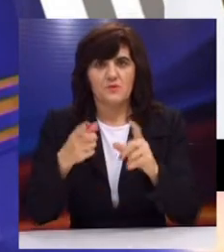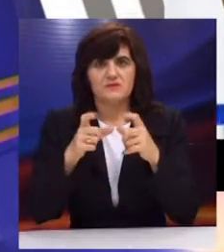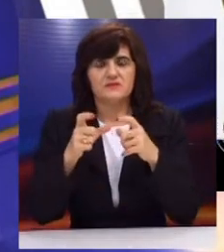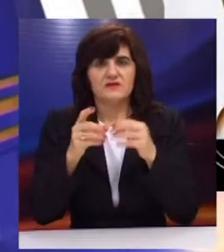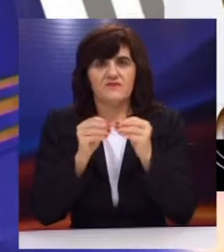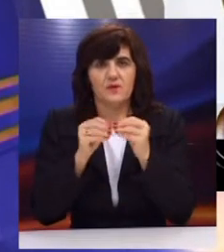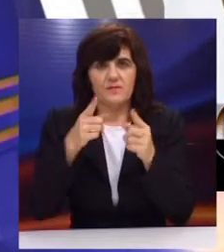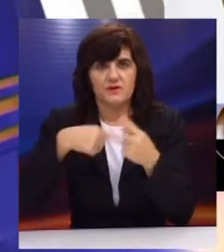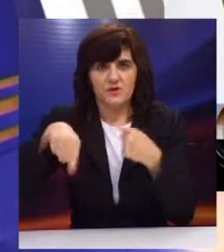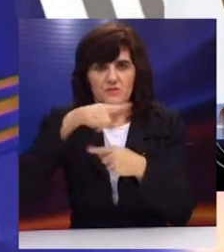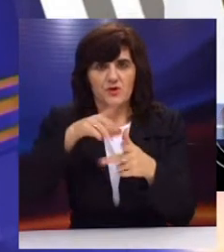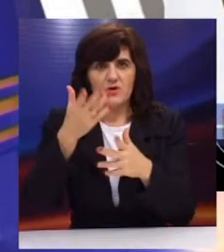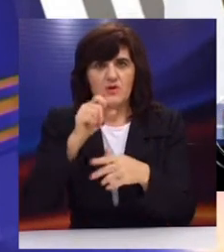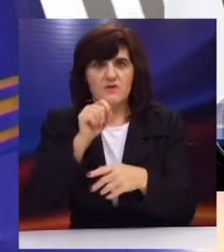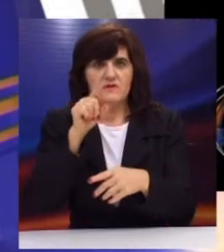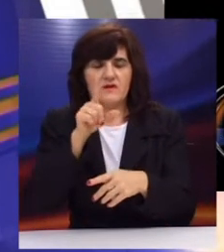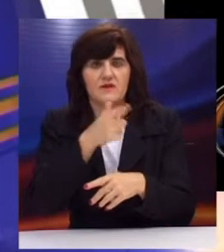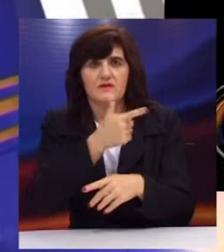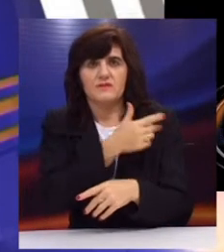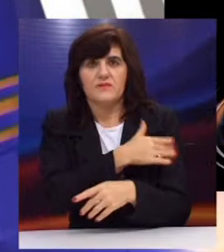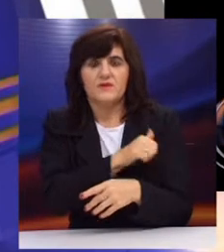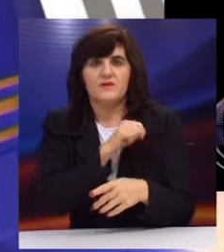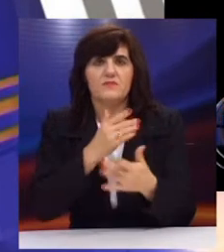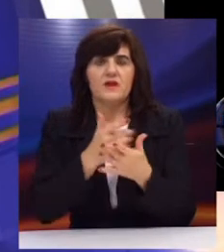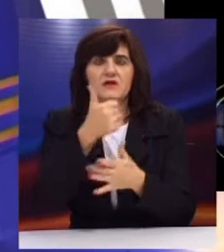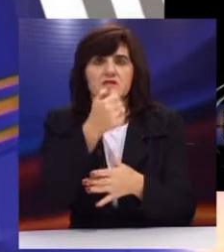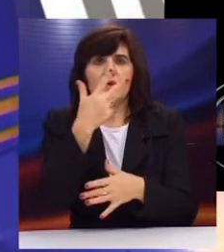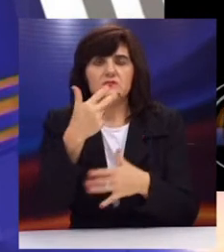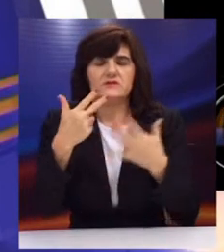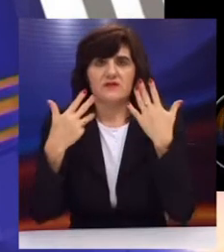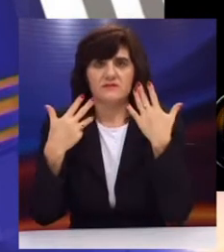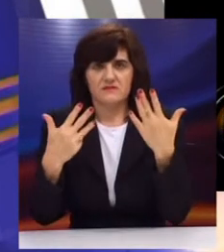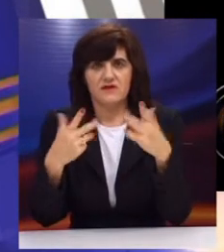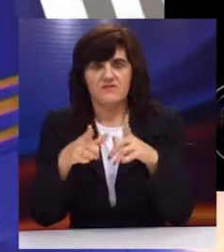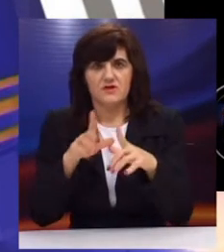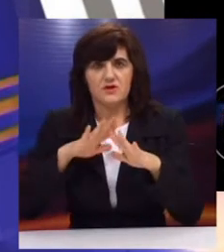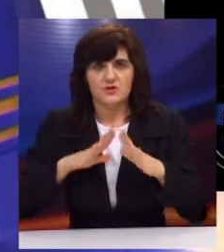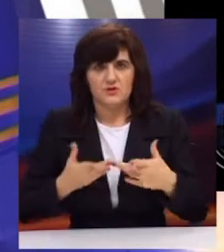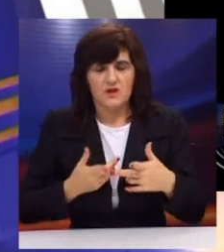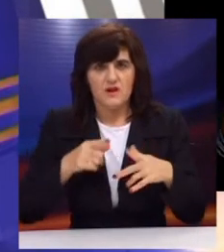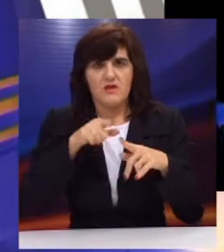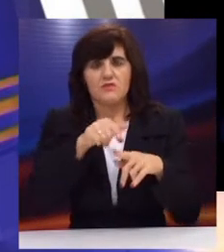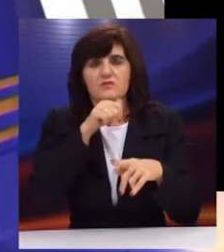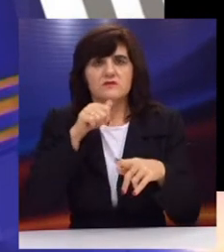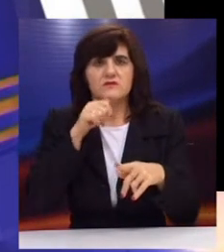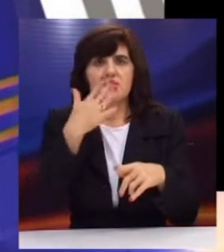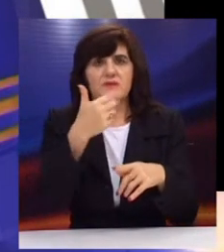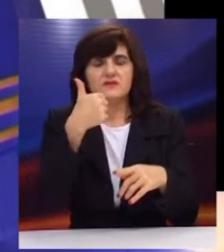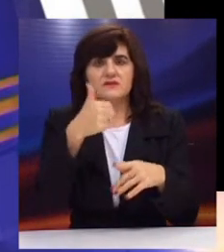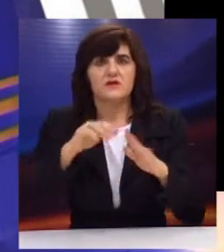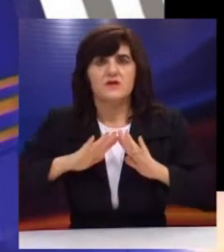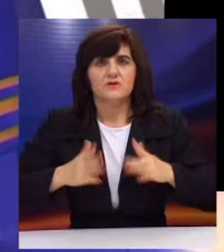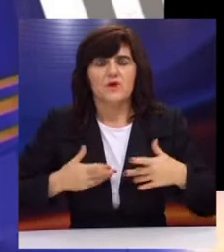raka dojke u 2012. godini obolelo 139 žena, od čega je 51 umrla. U Srbiji svake godine oboli